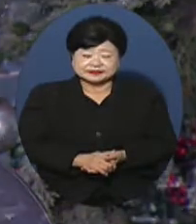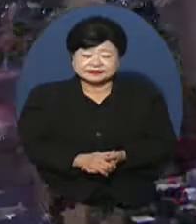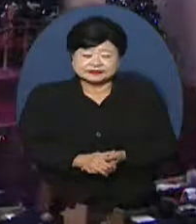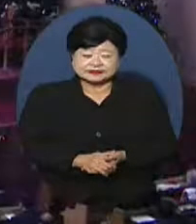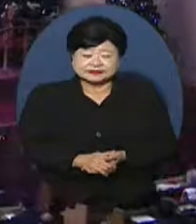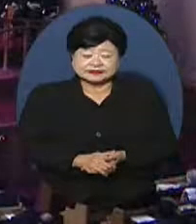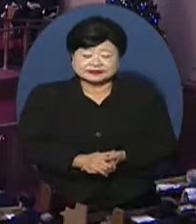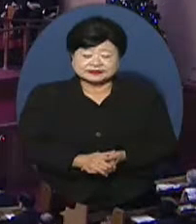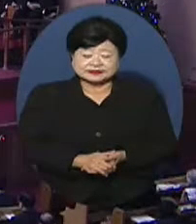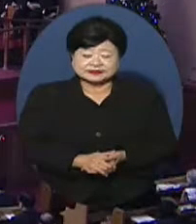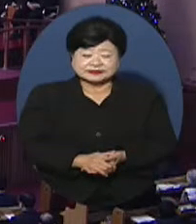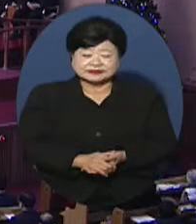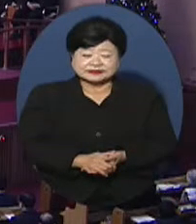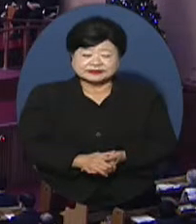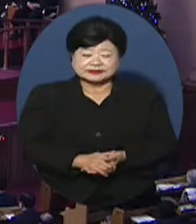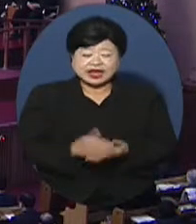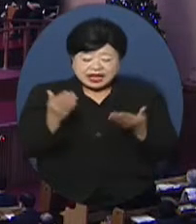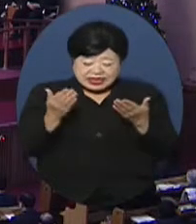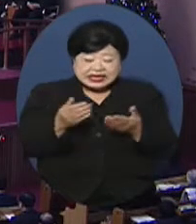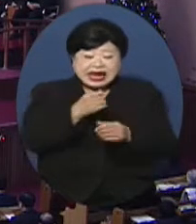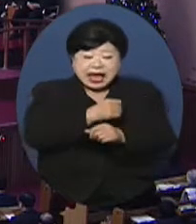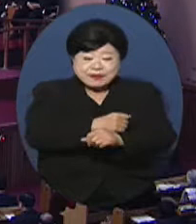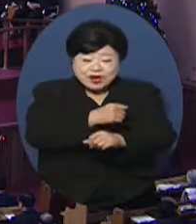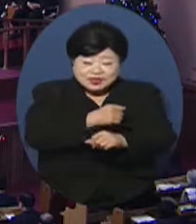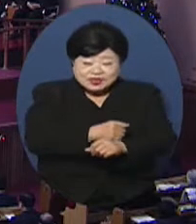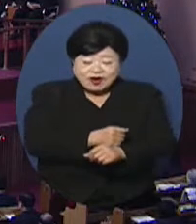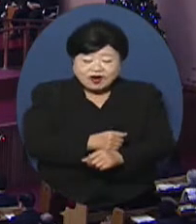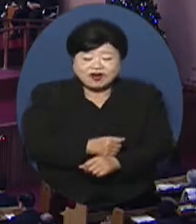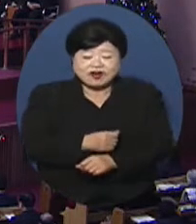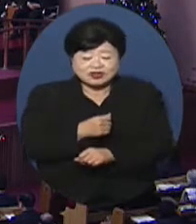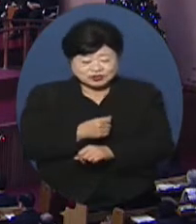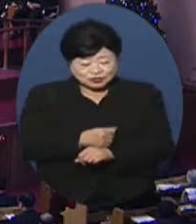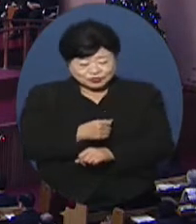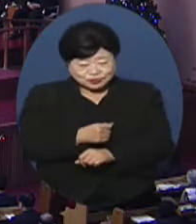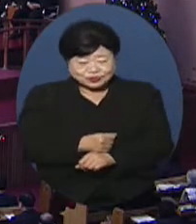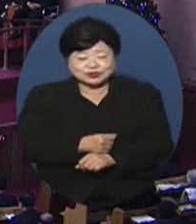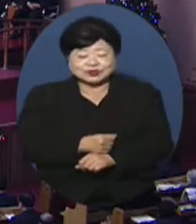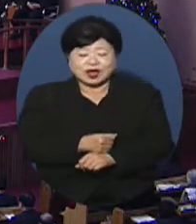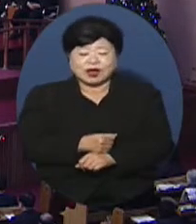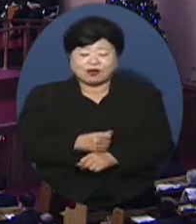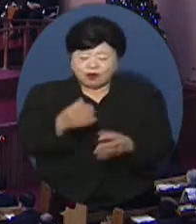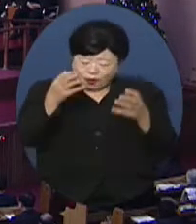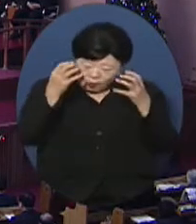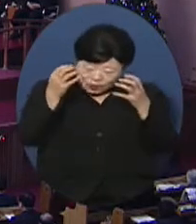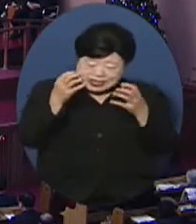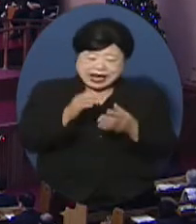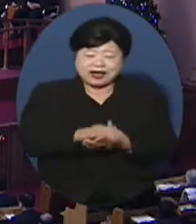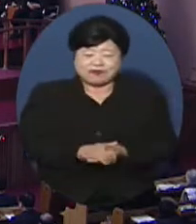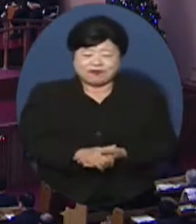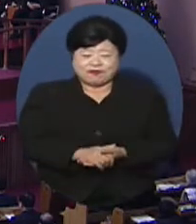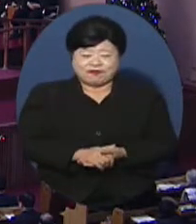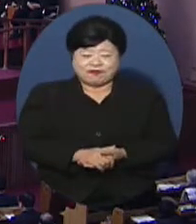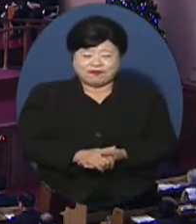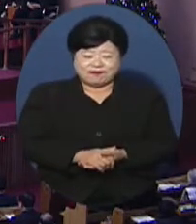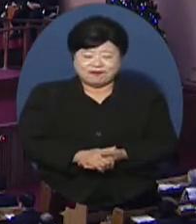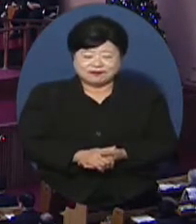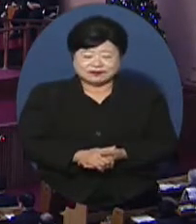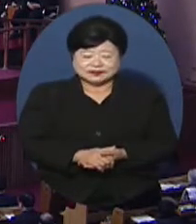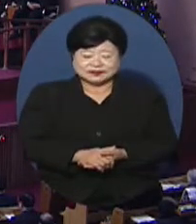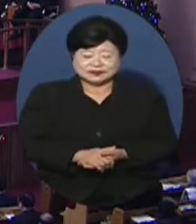1 년 주는 이라면 새 수고한 어 호호 생 피오